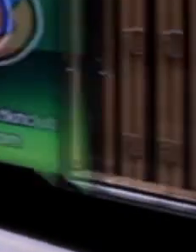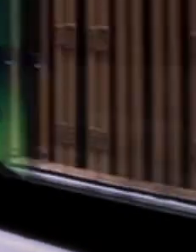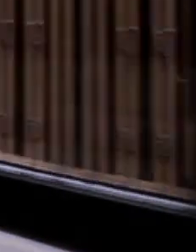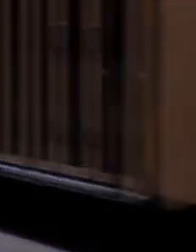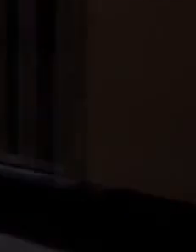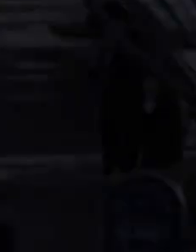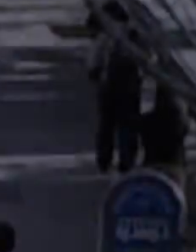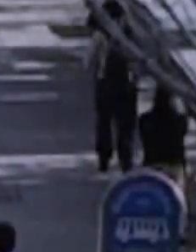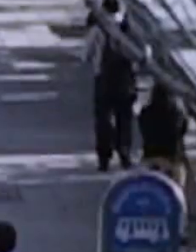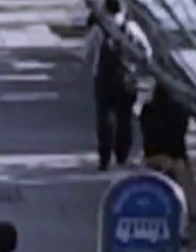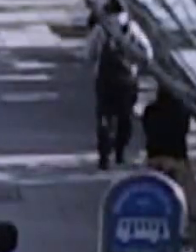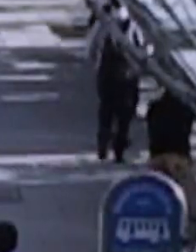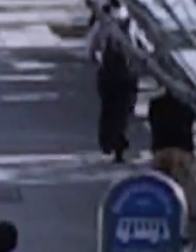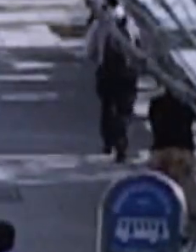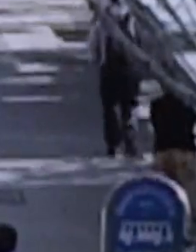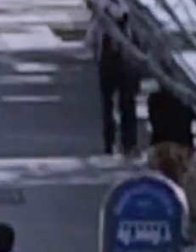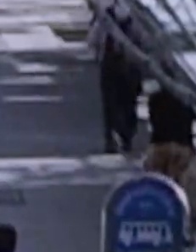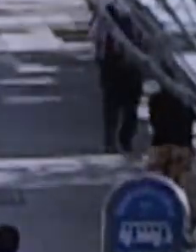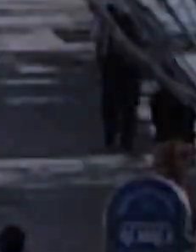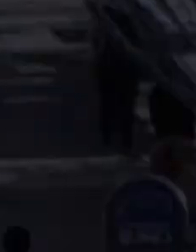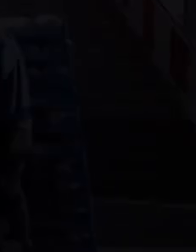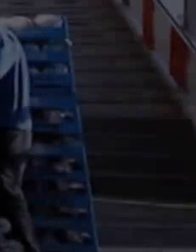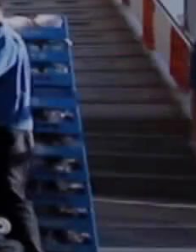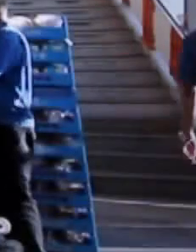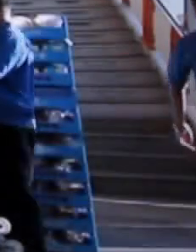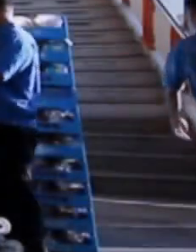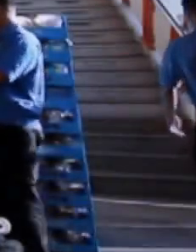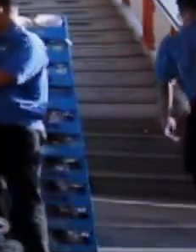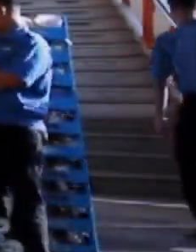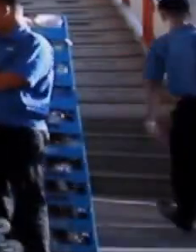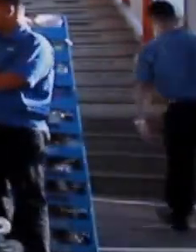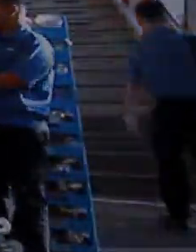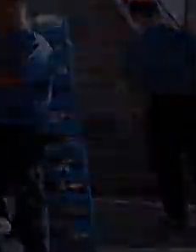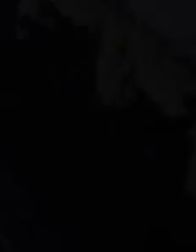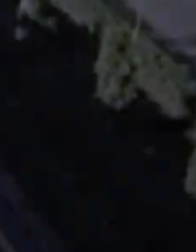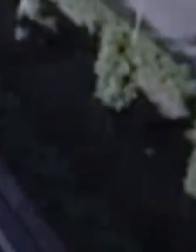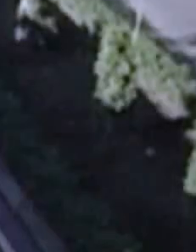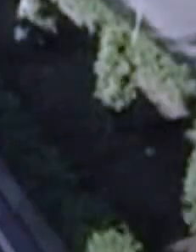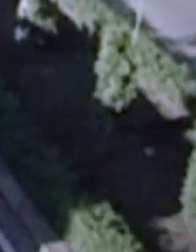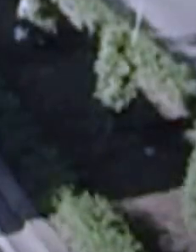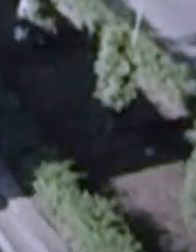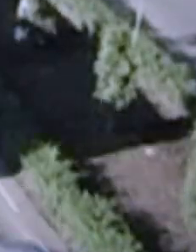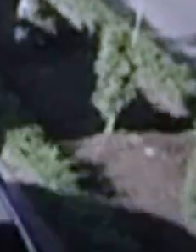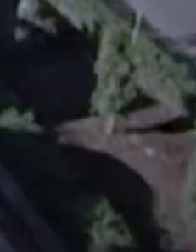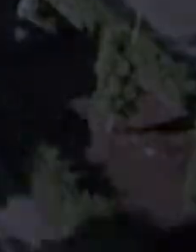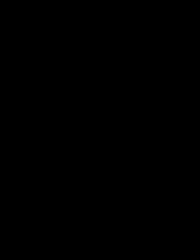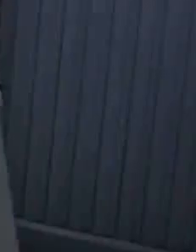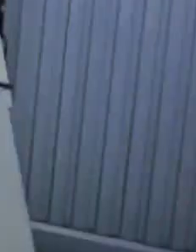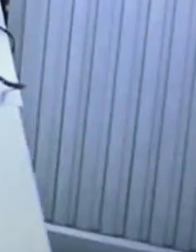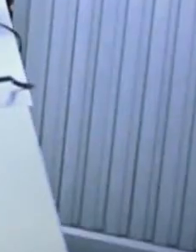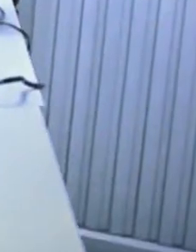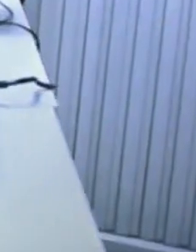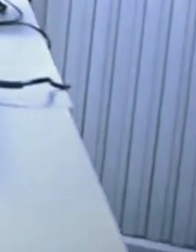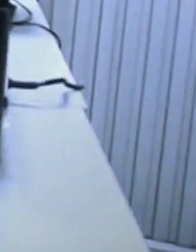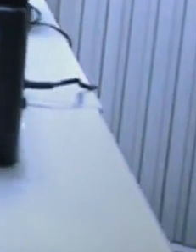บริการขนส่งมวลชนที่ครอบคลุมพื้นที่ส่วนใหญ่ในกรุงเทพและปริมณฑลเ